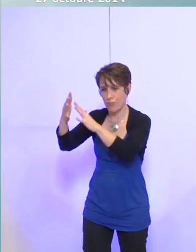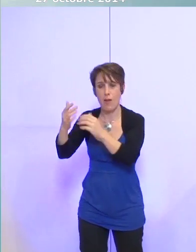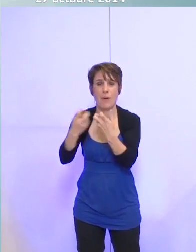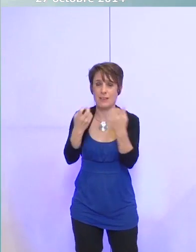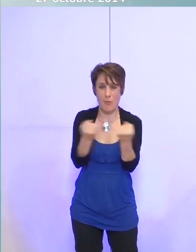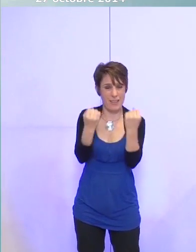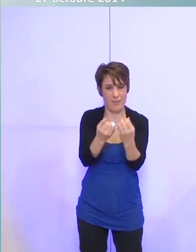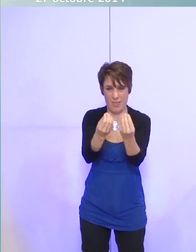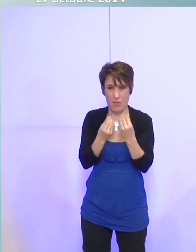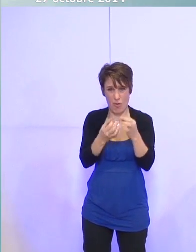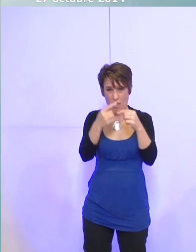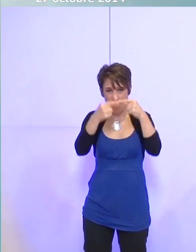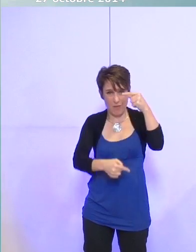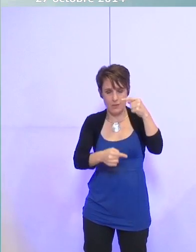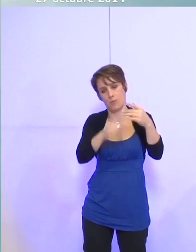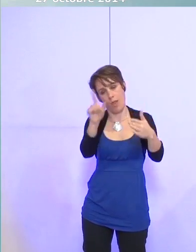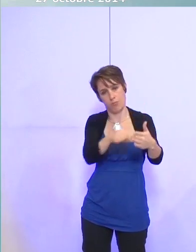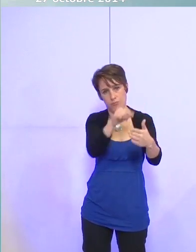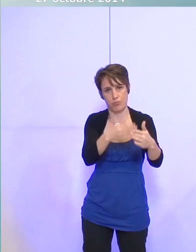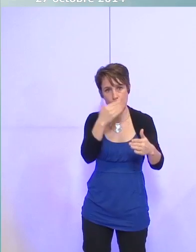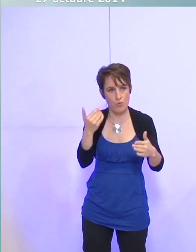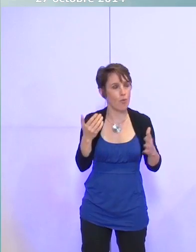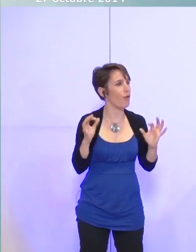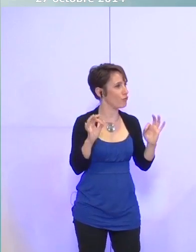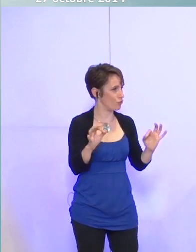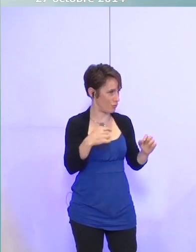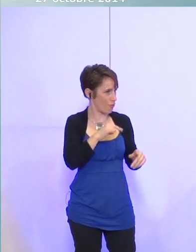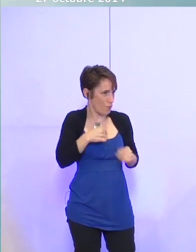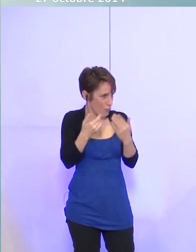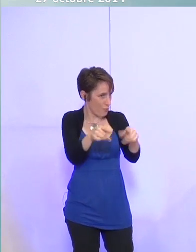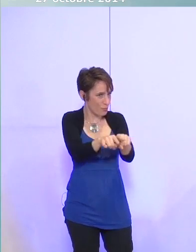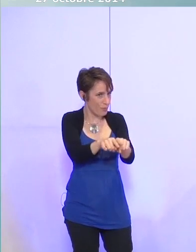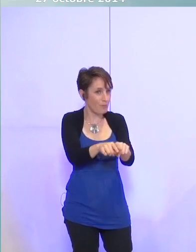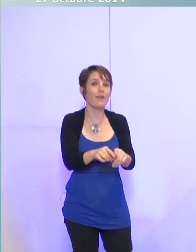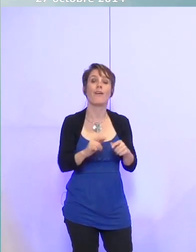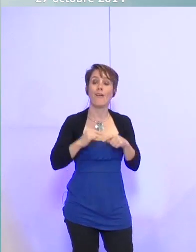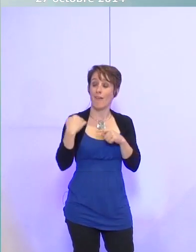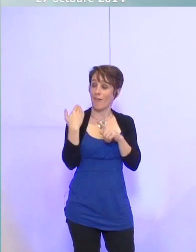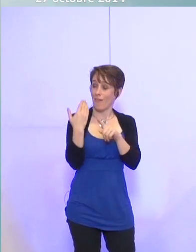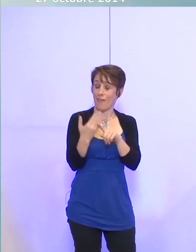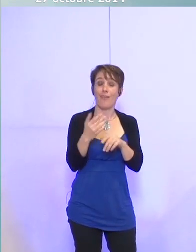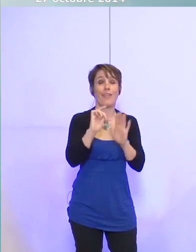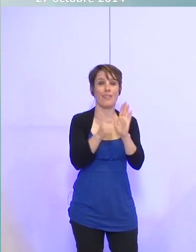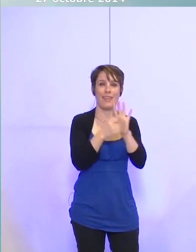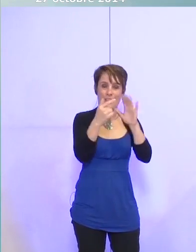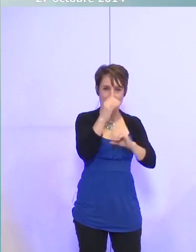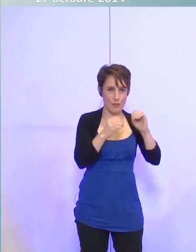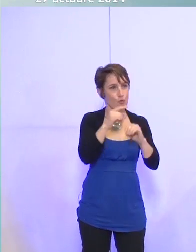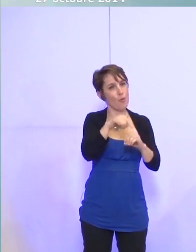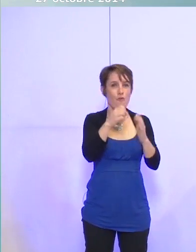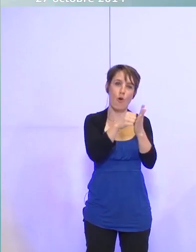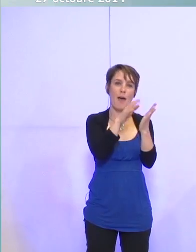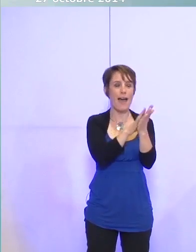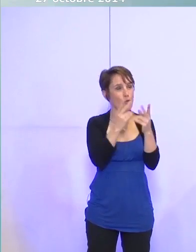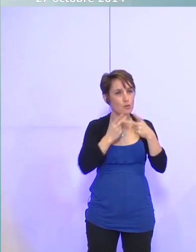déficitaires, ce que nous appelions redimensionner. Et le 7 octobre, vous publiez une annonce pour recruter un directeur commercial